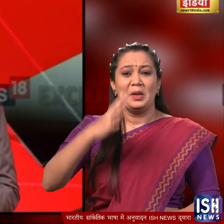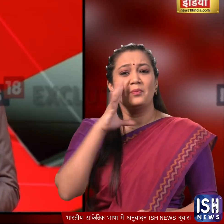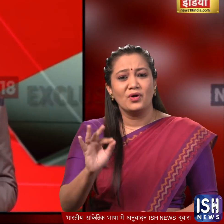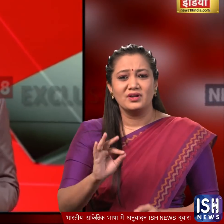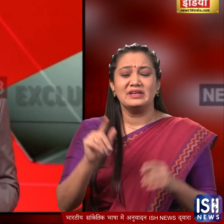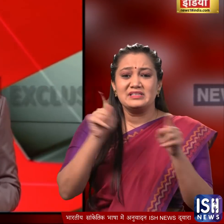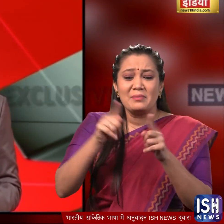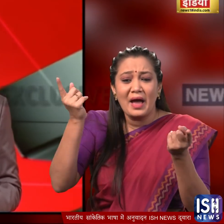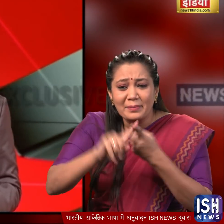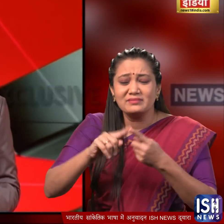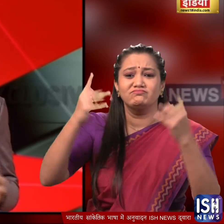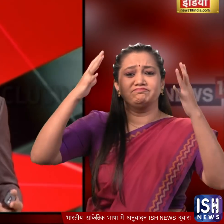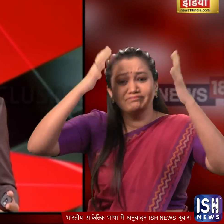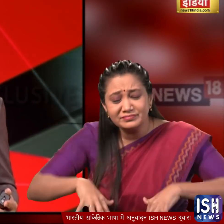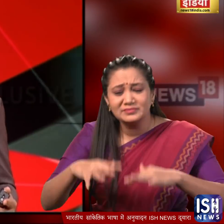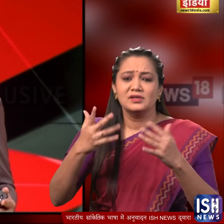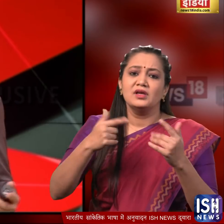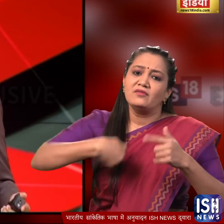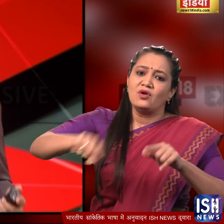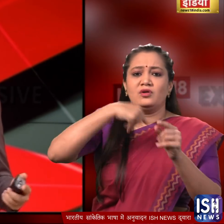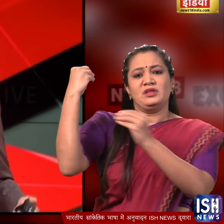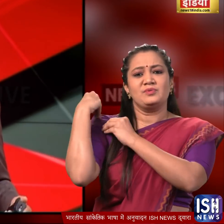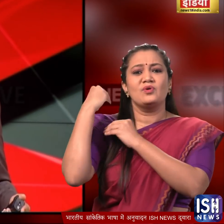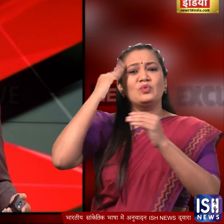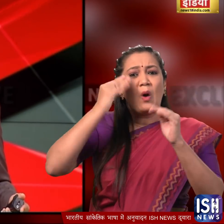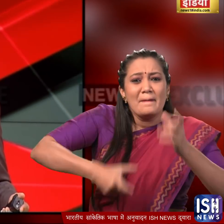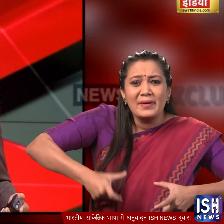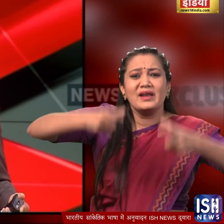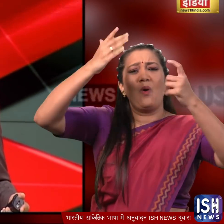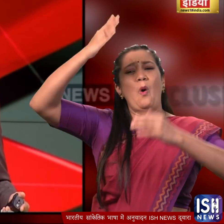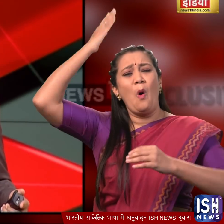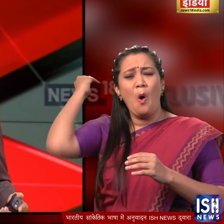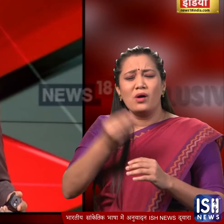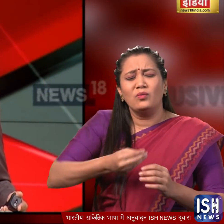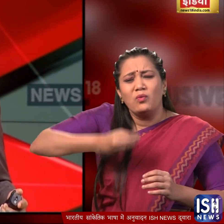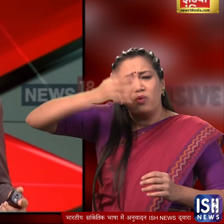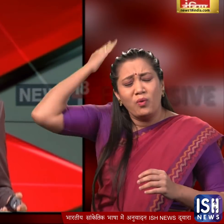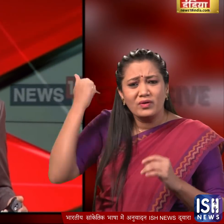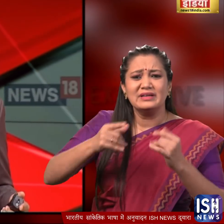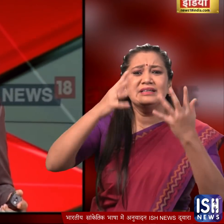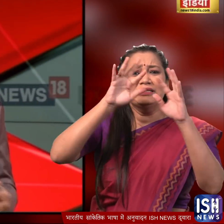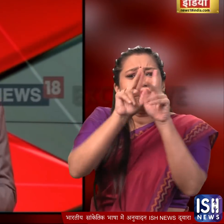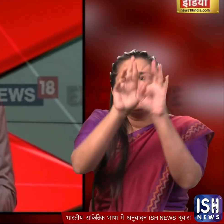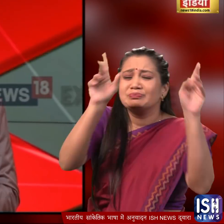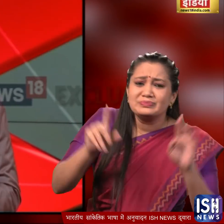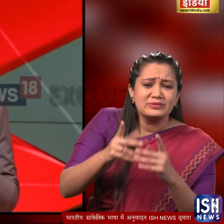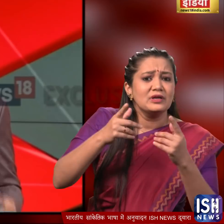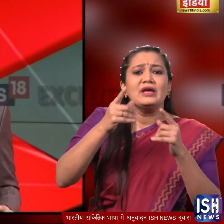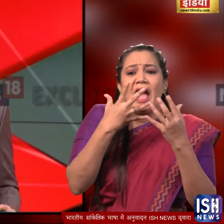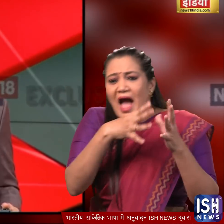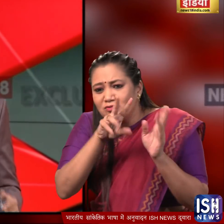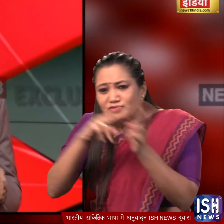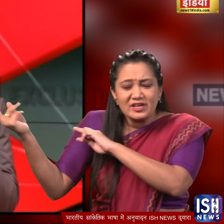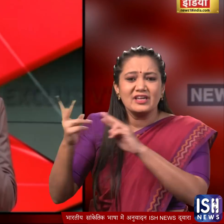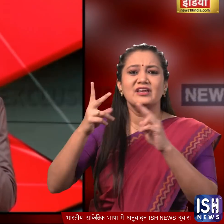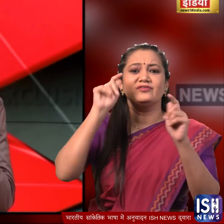कि ऐसे हादसों के लिए हम खुद ही जिम्मेदार हैं। पुरानी जर्जर हो चुकी इमारतों में रहना खतरनाक है, ये जानते हुए भी हम न तो उन्हें खाली